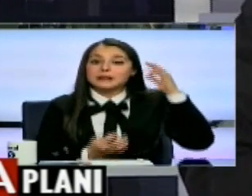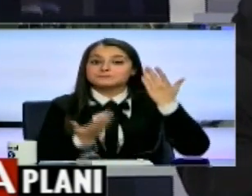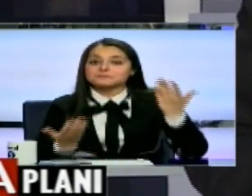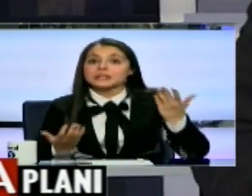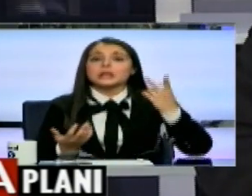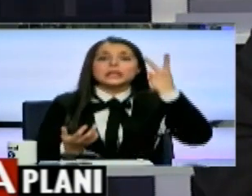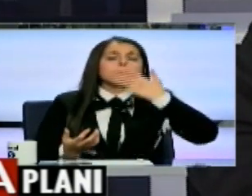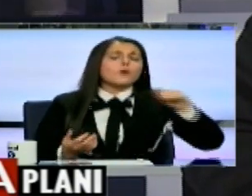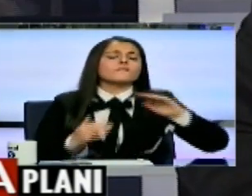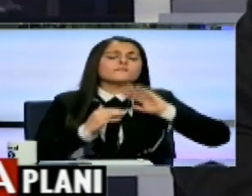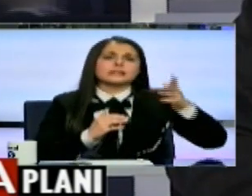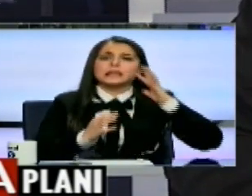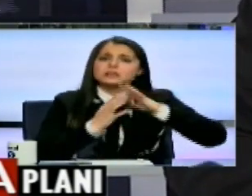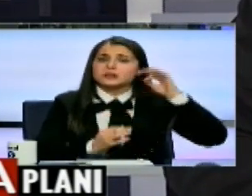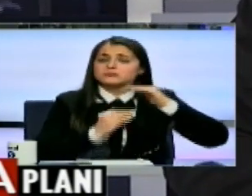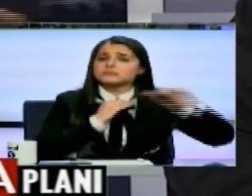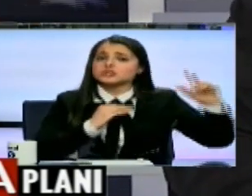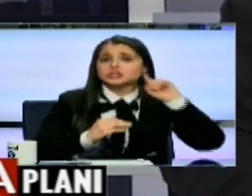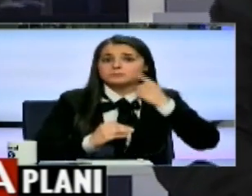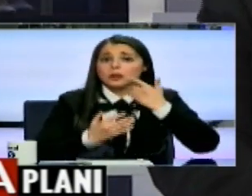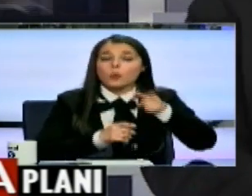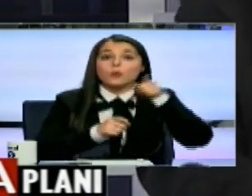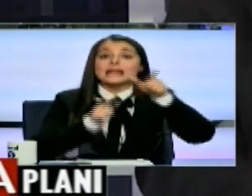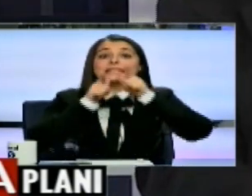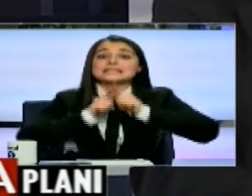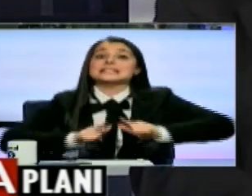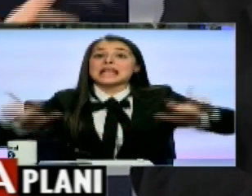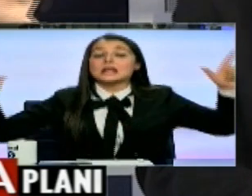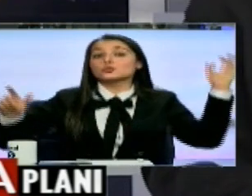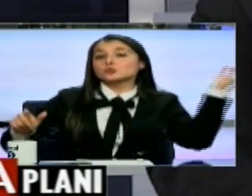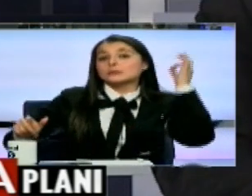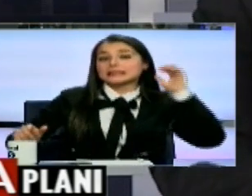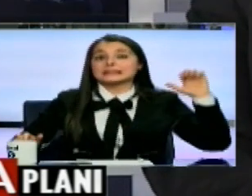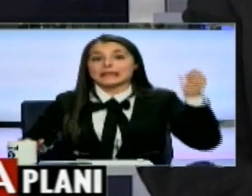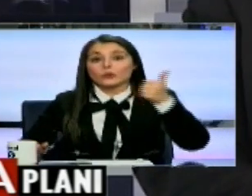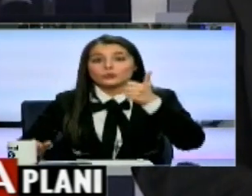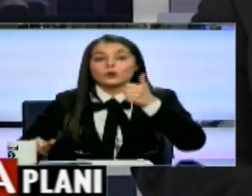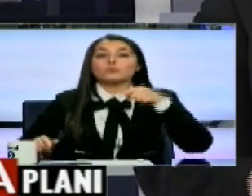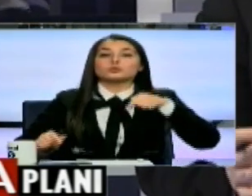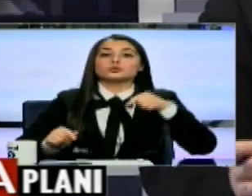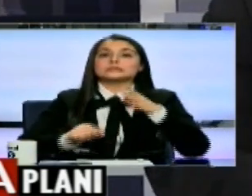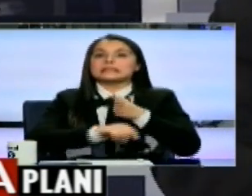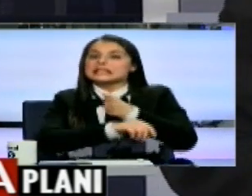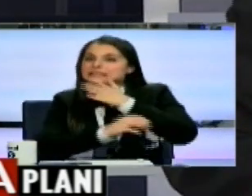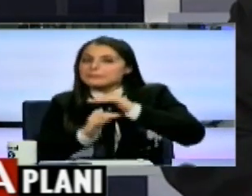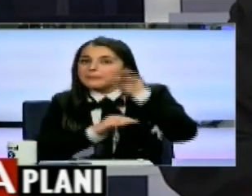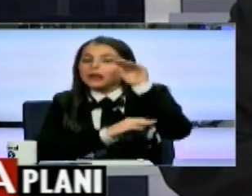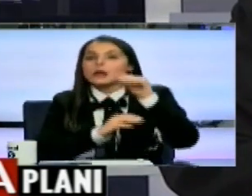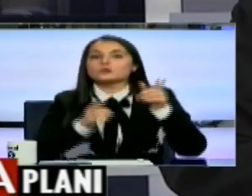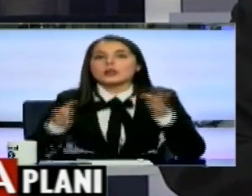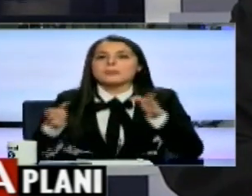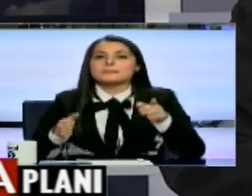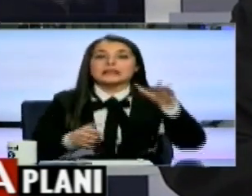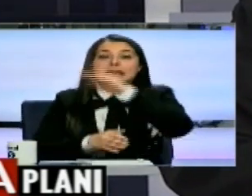insan ülkemizde işitme engelli. Onların da sesinin inşallah duyulması gerekiyor bu yasama döneminde. Evet